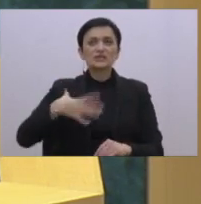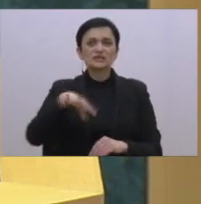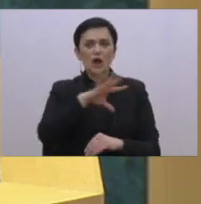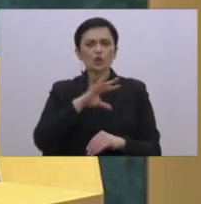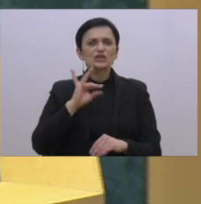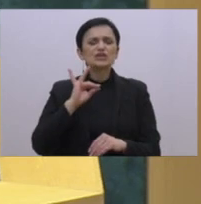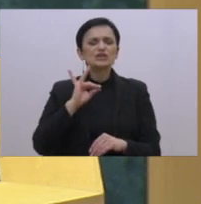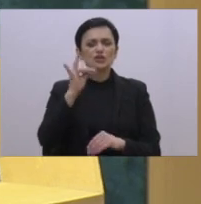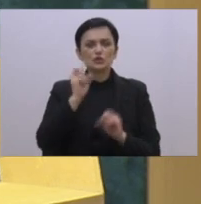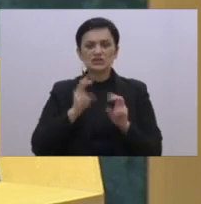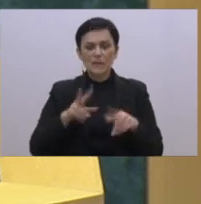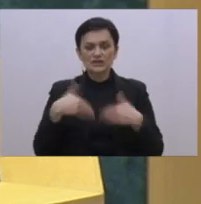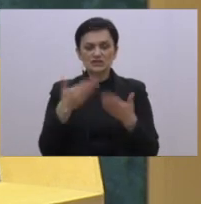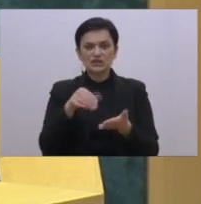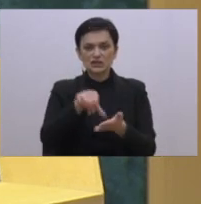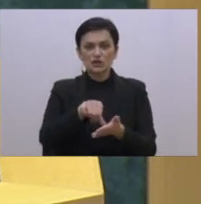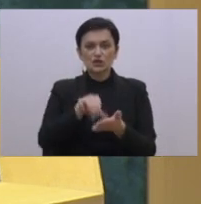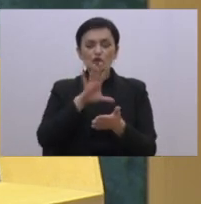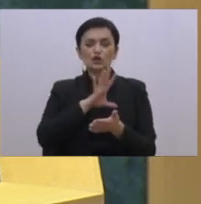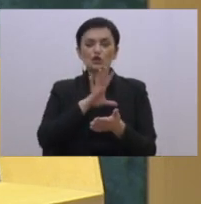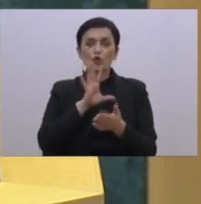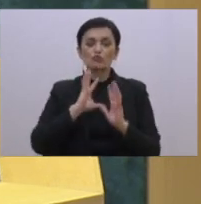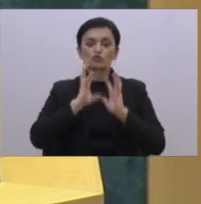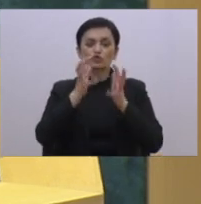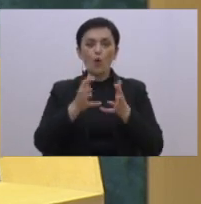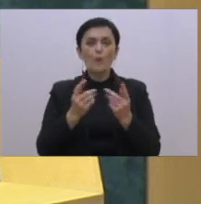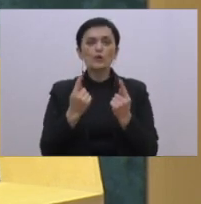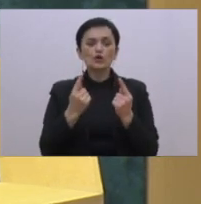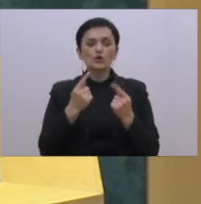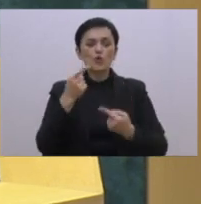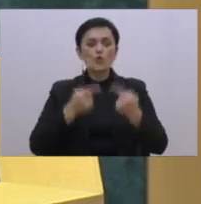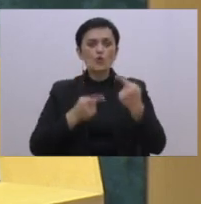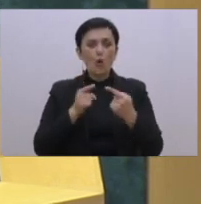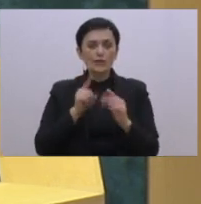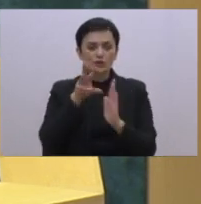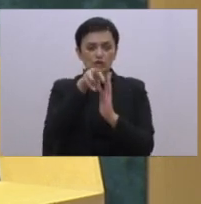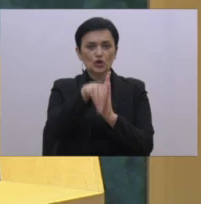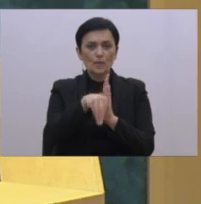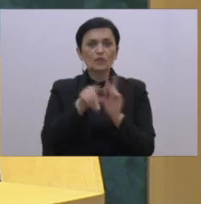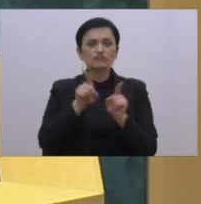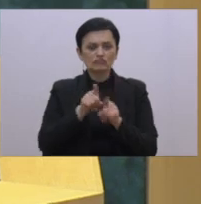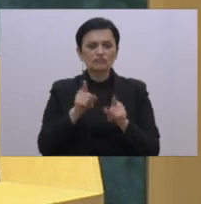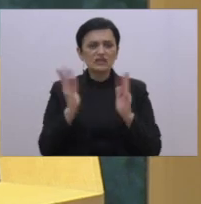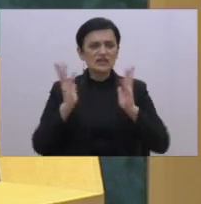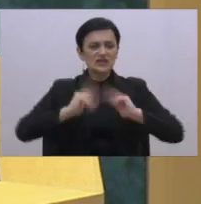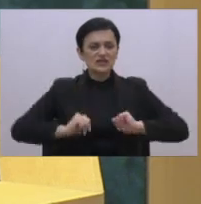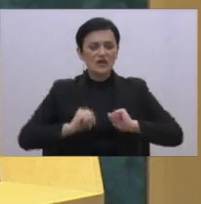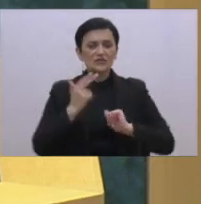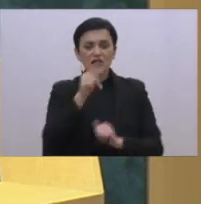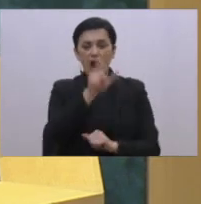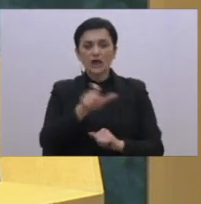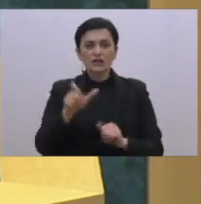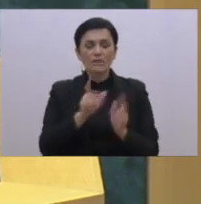დადგა ისტორიული საფრთხის წინაშე. ჩაბმულიყო მსოფლიო მასშტაბის კონფლიქტში, რომელიც არანაკლებ ნგრევასა და